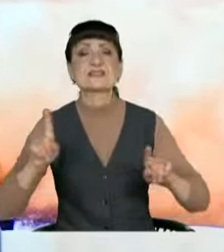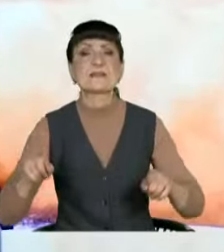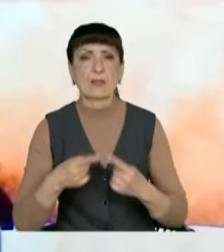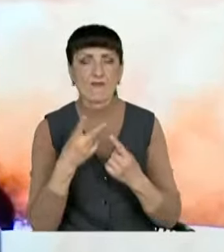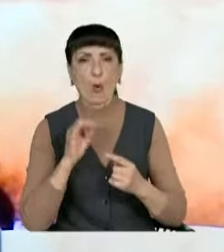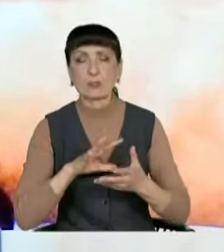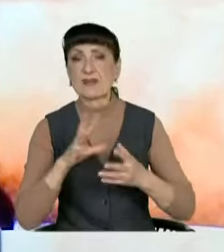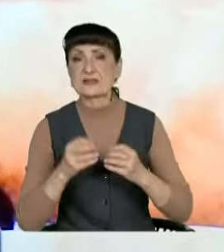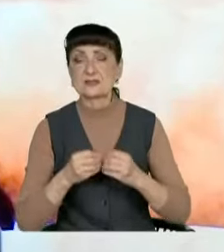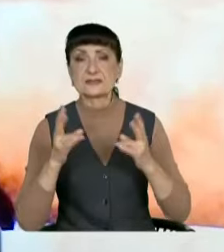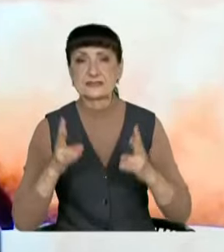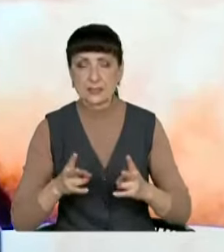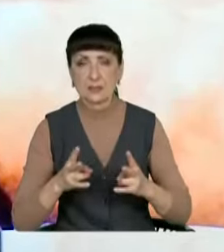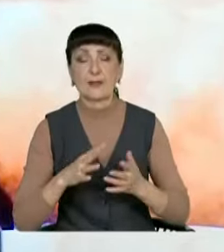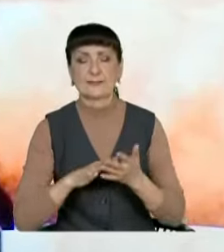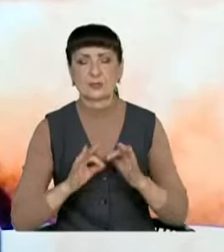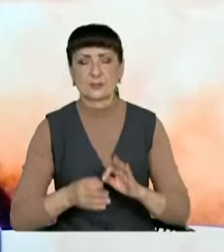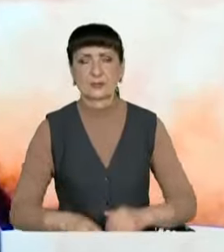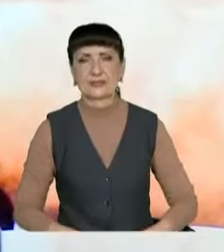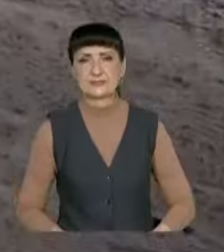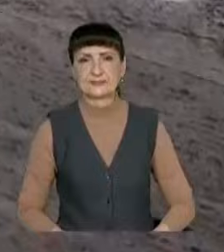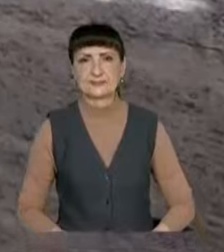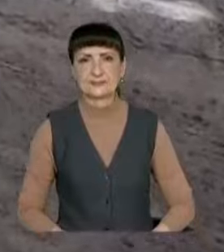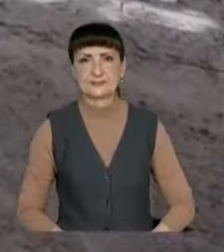от последствий стихии, знает Нургуль Алина.